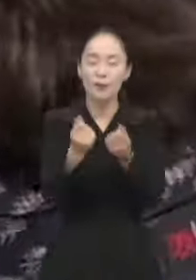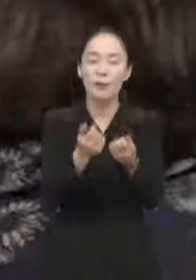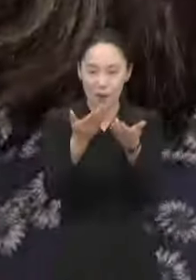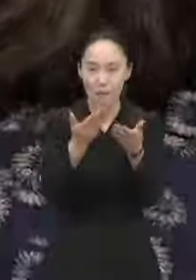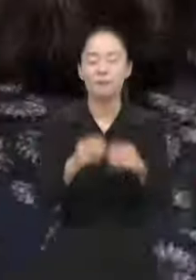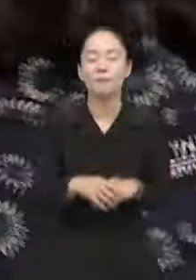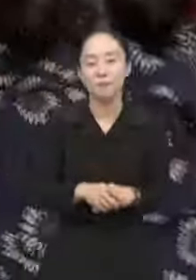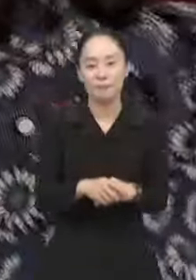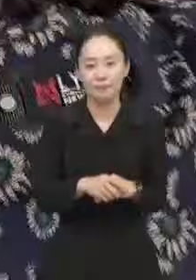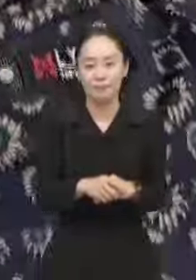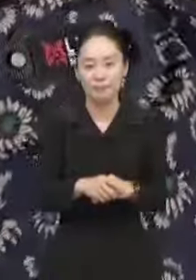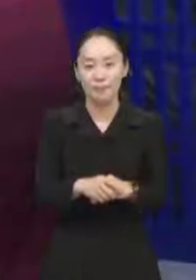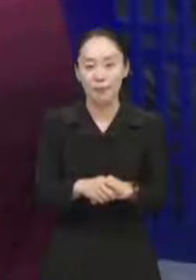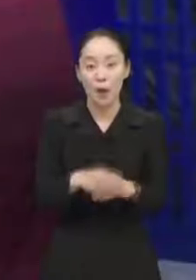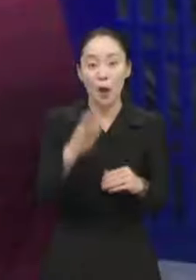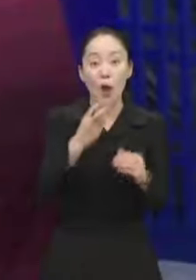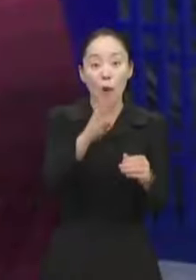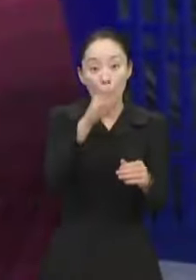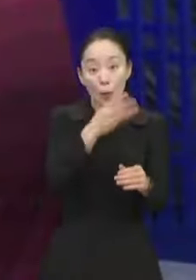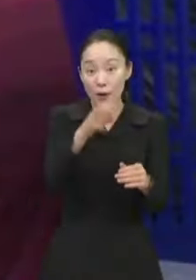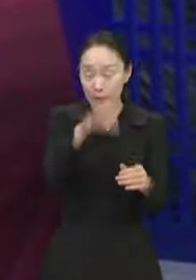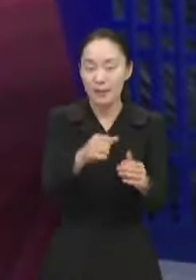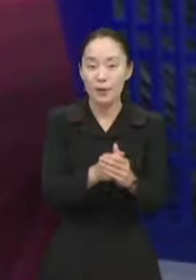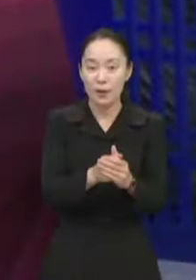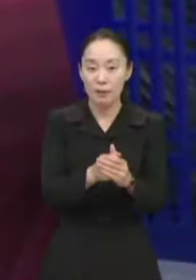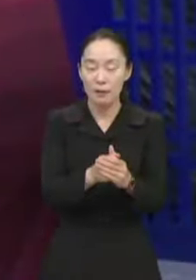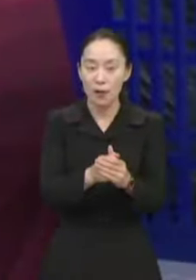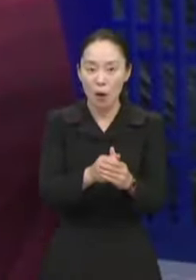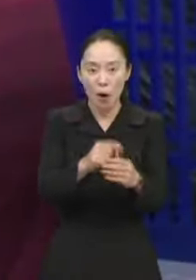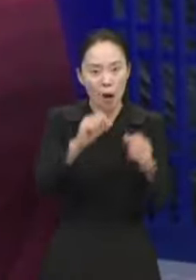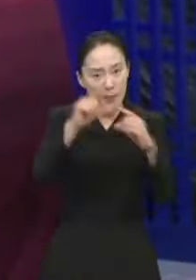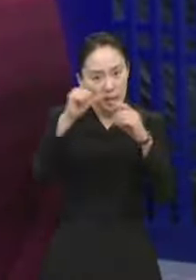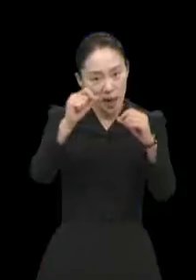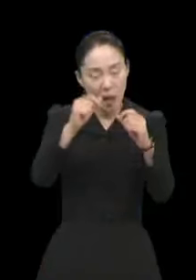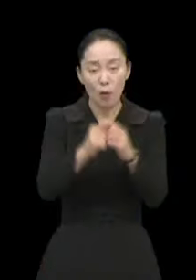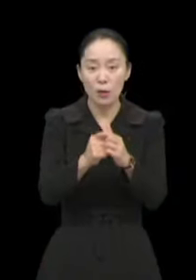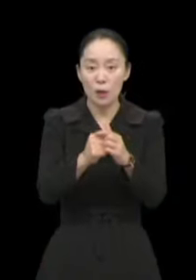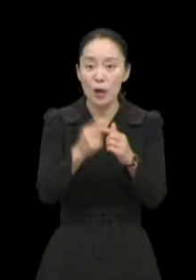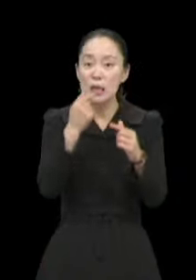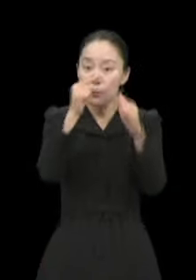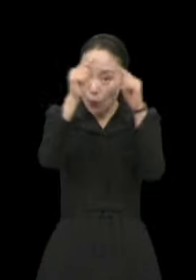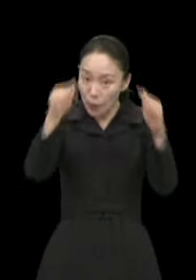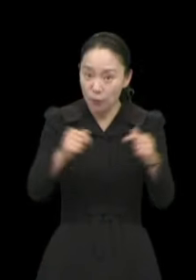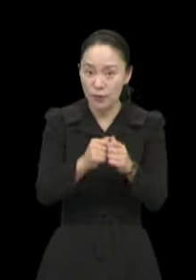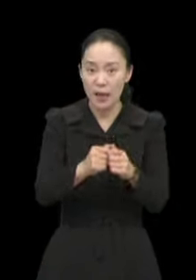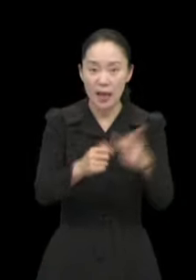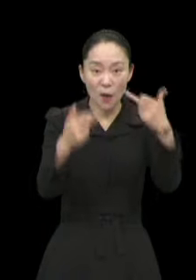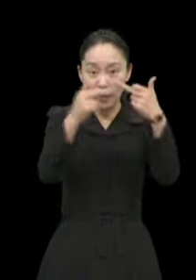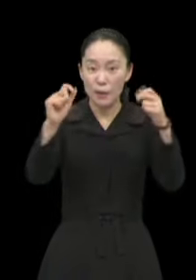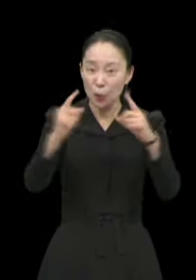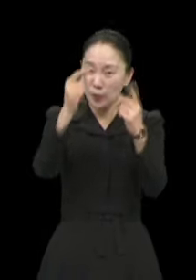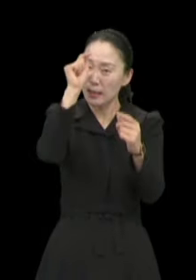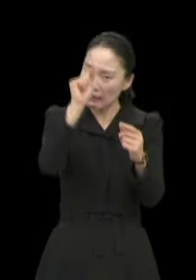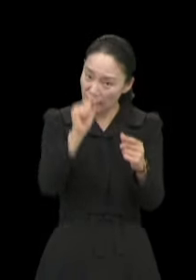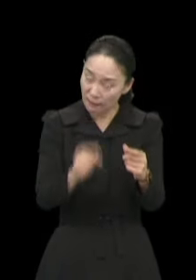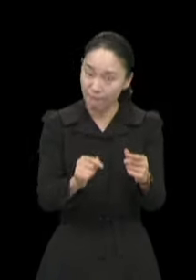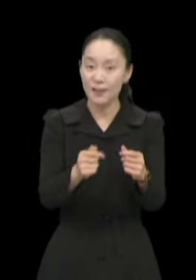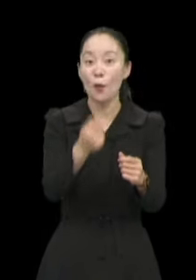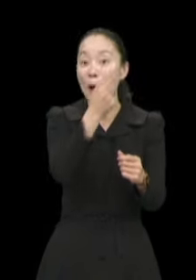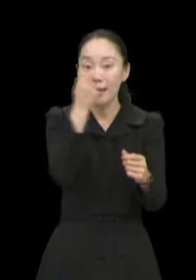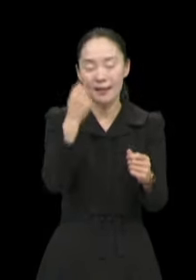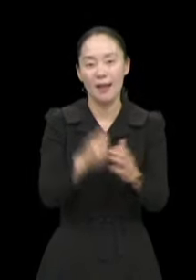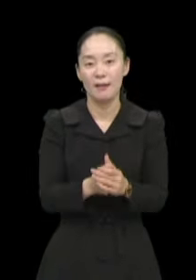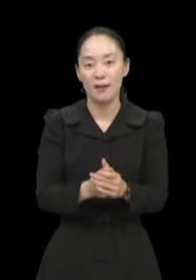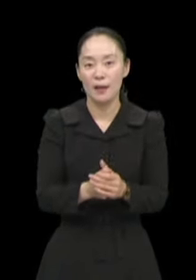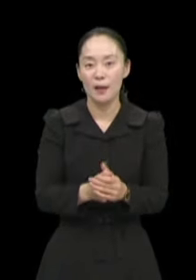덧붙였습니다. 보령의 한 개표소에선 비례대표 국회의원 투표용지에 17명을 동시에 선택한 투표용지가